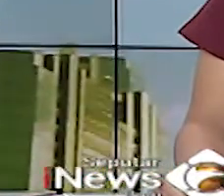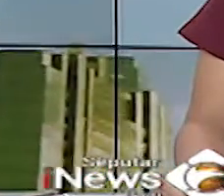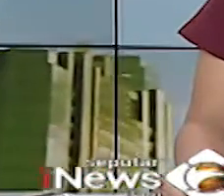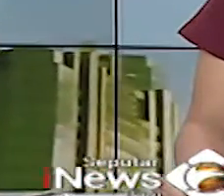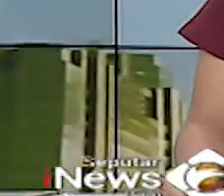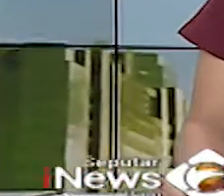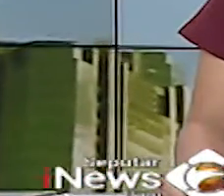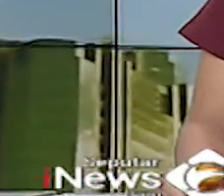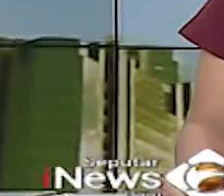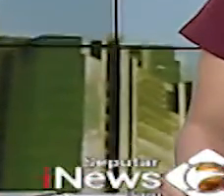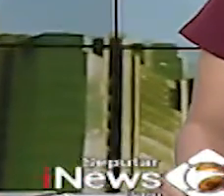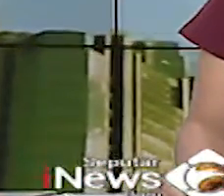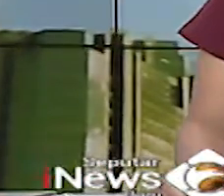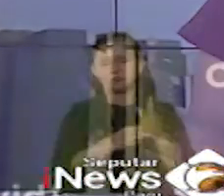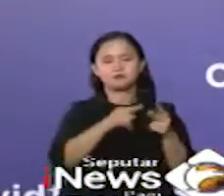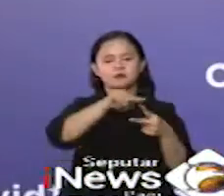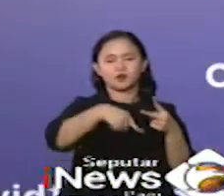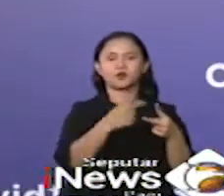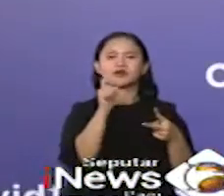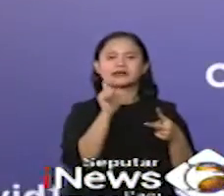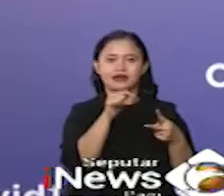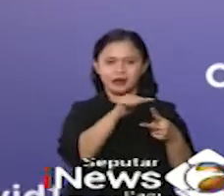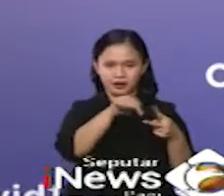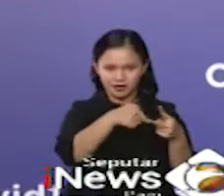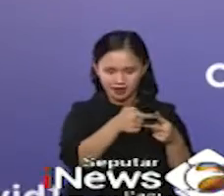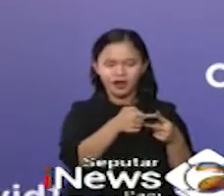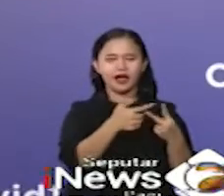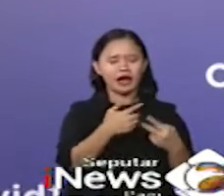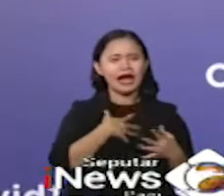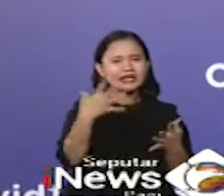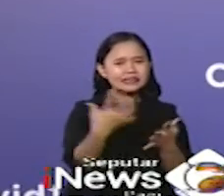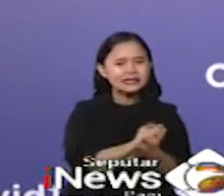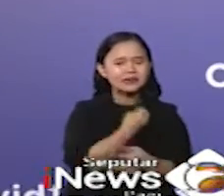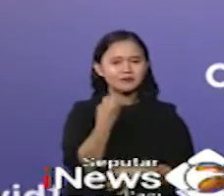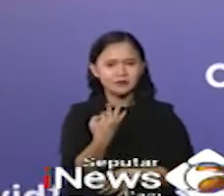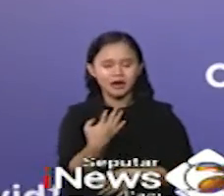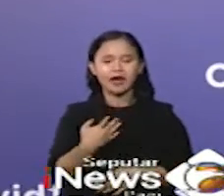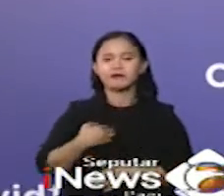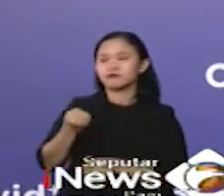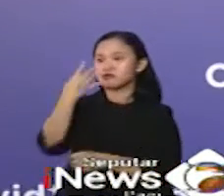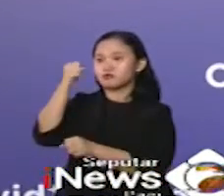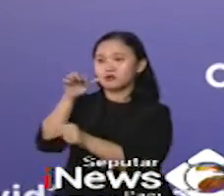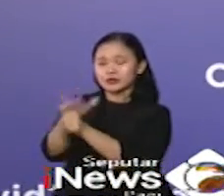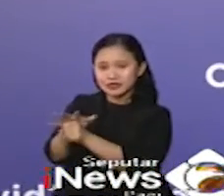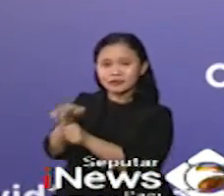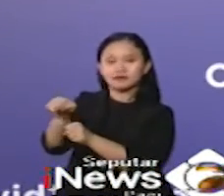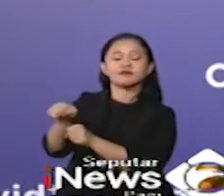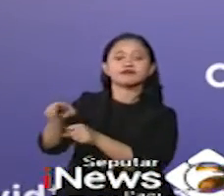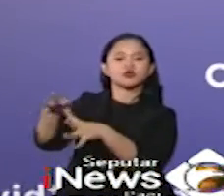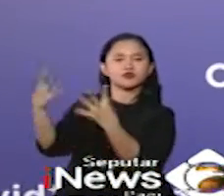190 kasus Hai dari pemeriksaan ini kita mendapatkan kasus positif terkonfirmasi